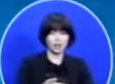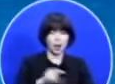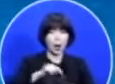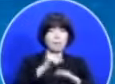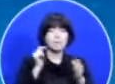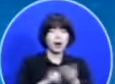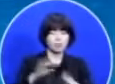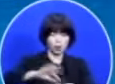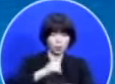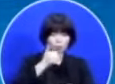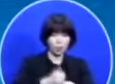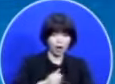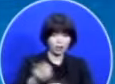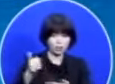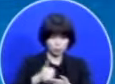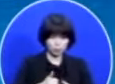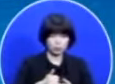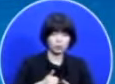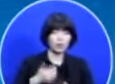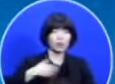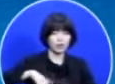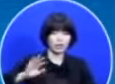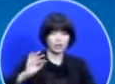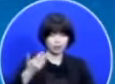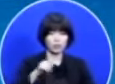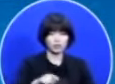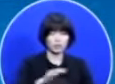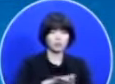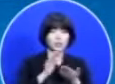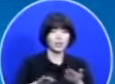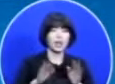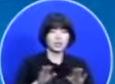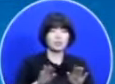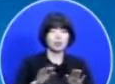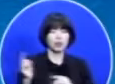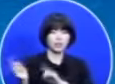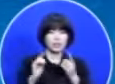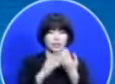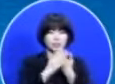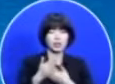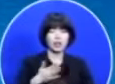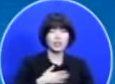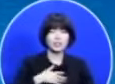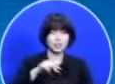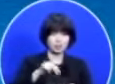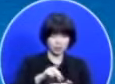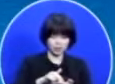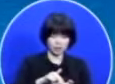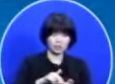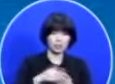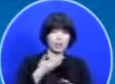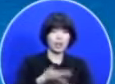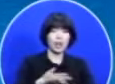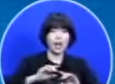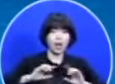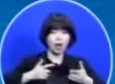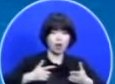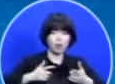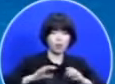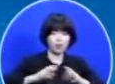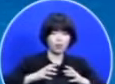왕을 모시고 가게 된 것입니다 이번 집회가 저에게는 해외여행 중에 제일